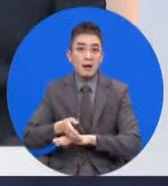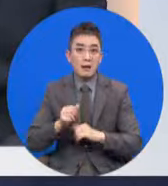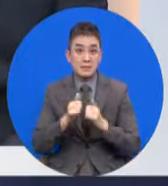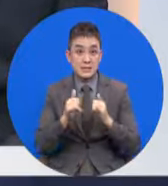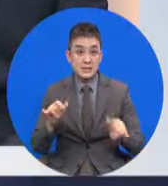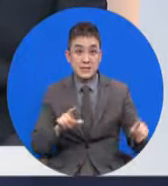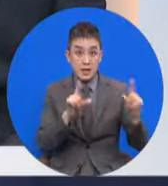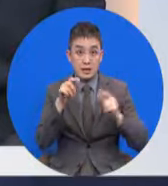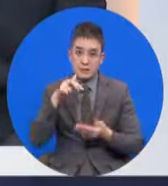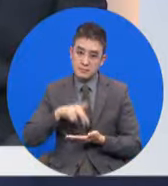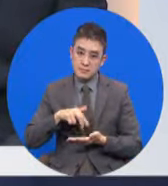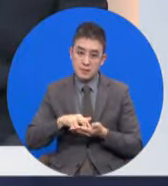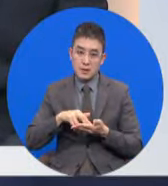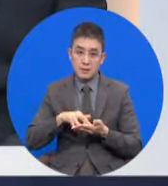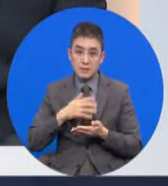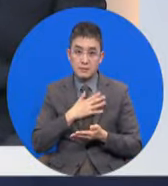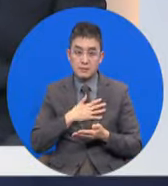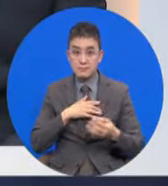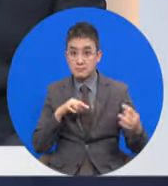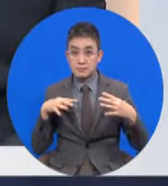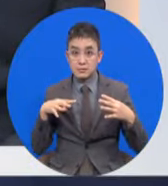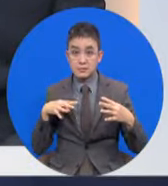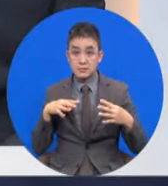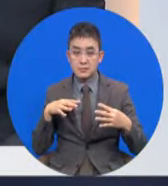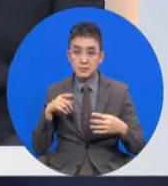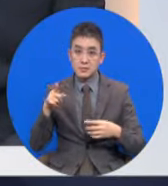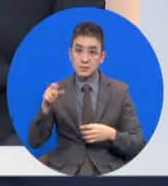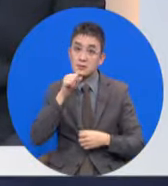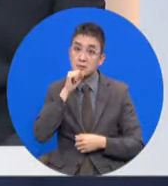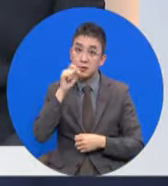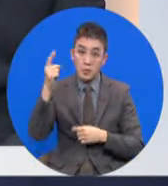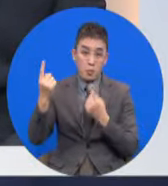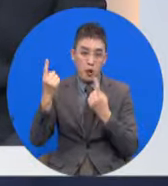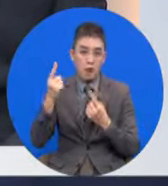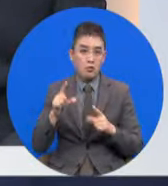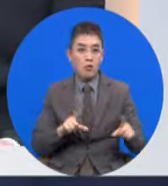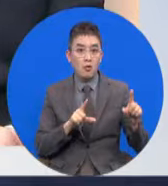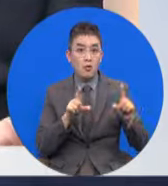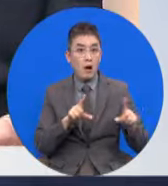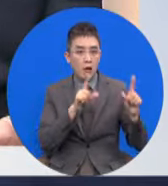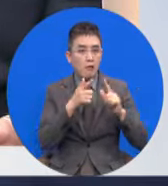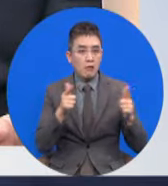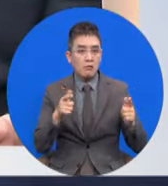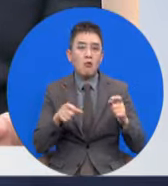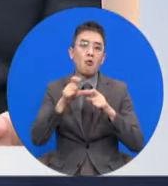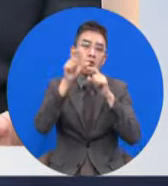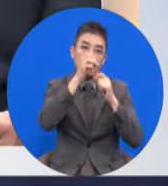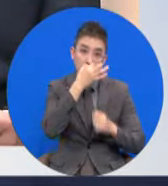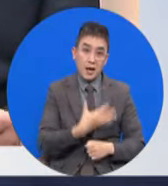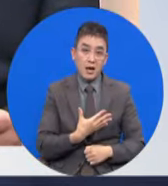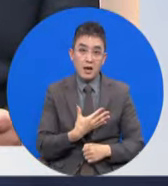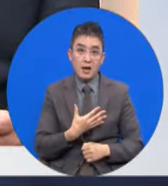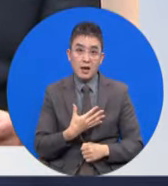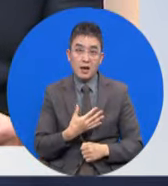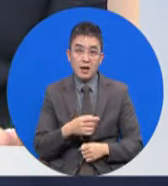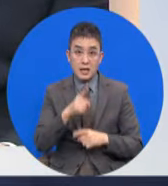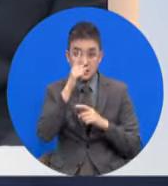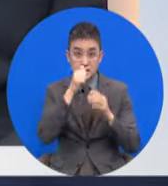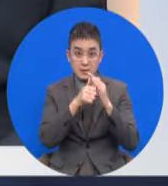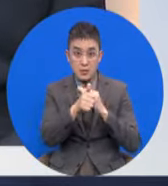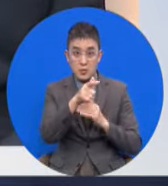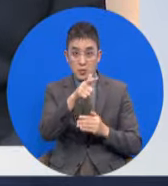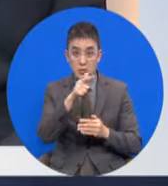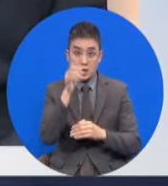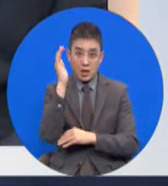정도가 지금 지표상에 나타나는 것보다 더 나쁘거든요. 그러니까 이재명 대표가 일관되게 주장해왔던 기본소득